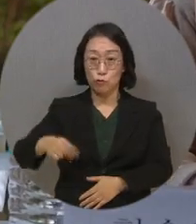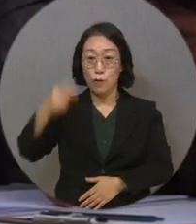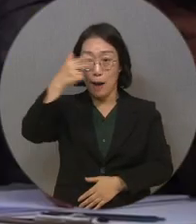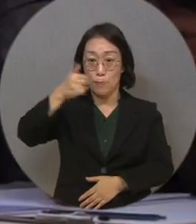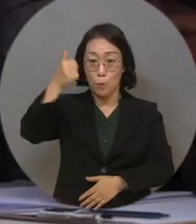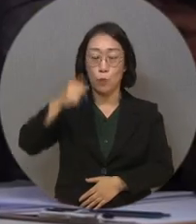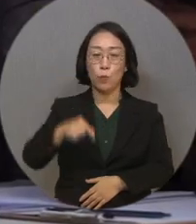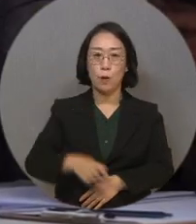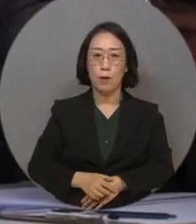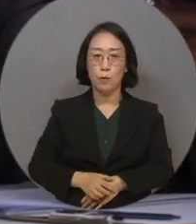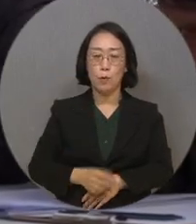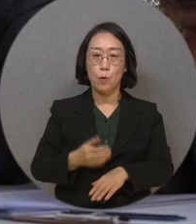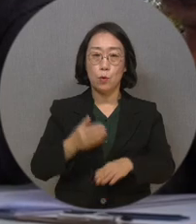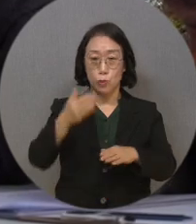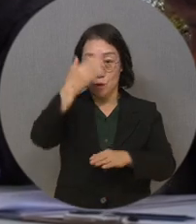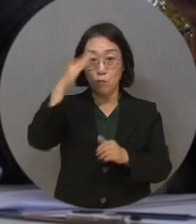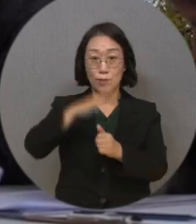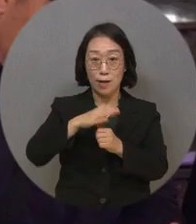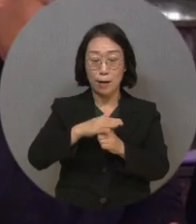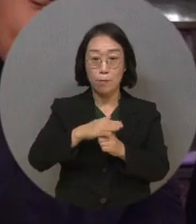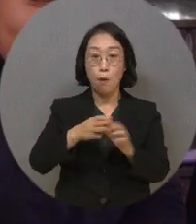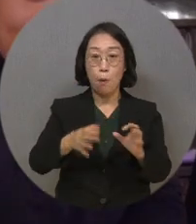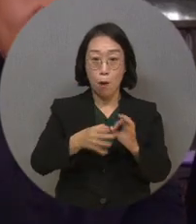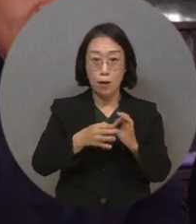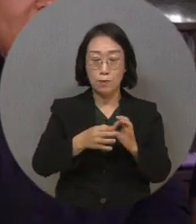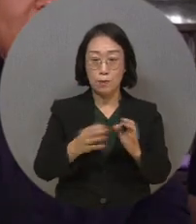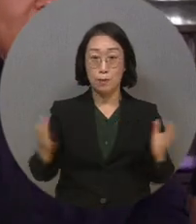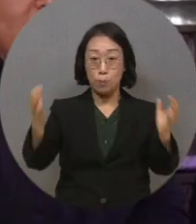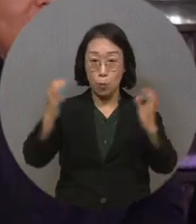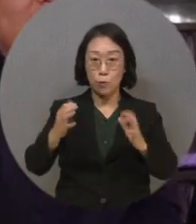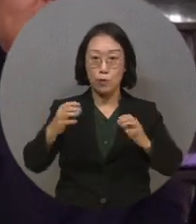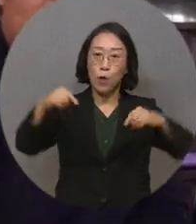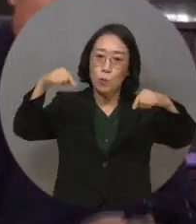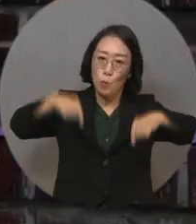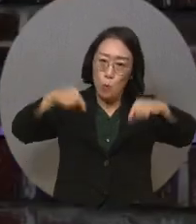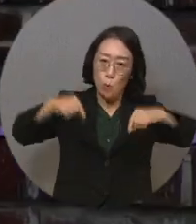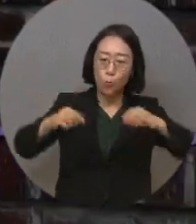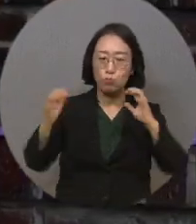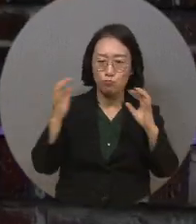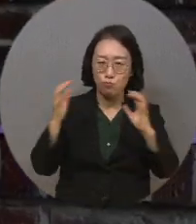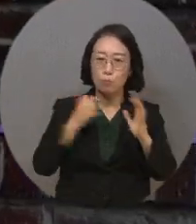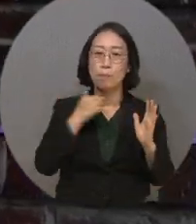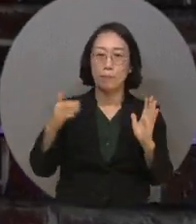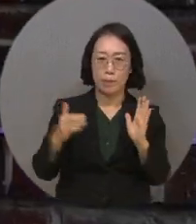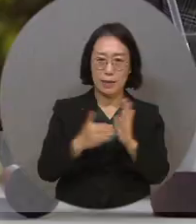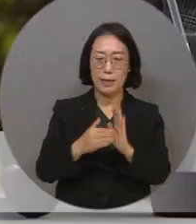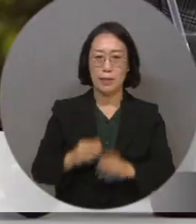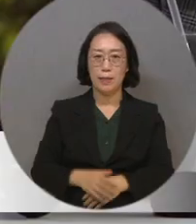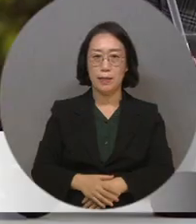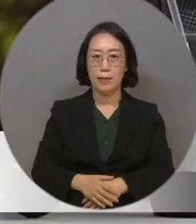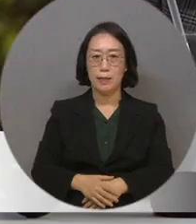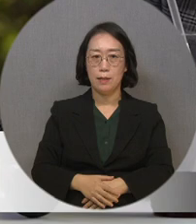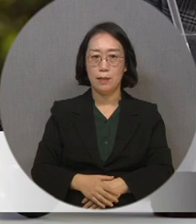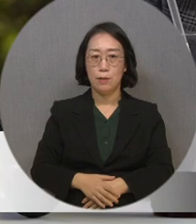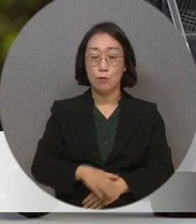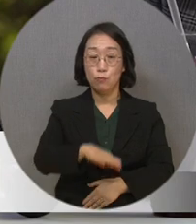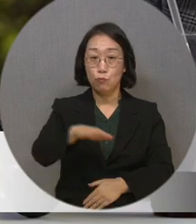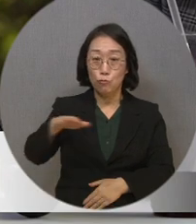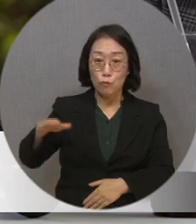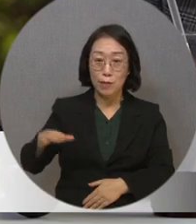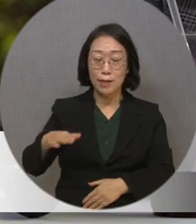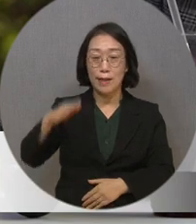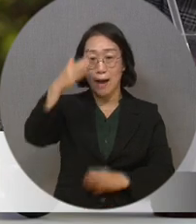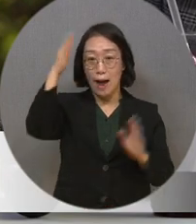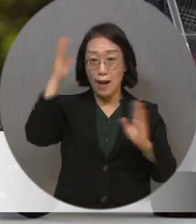청소년 전문가 패널들이 학교폭력을 주제로 함께 토론과 생각을 나누는 시간을 가졌습니다. 우리 아이들이